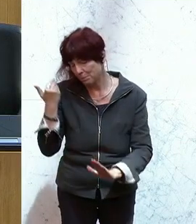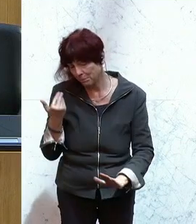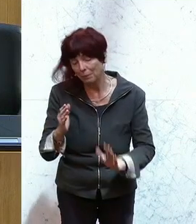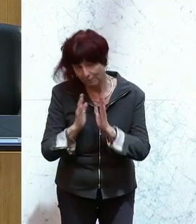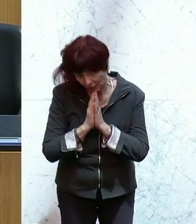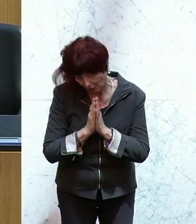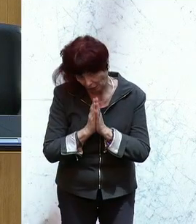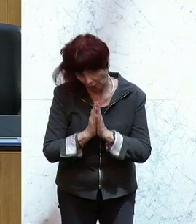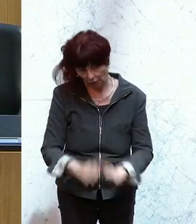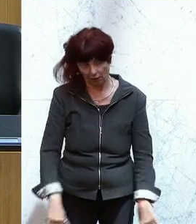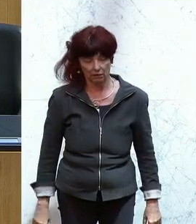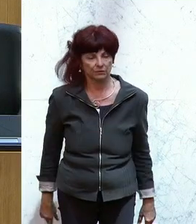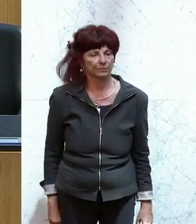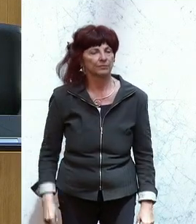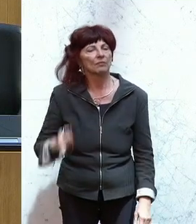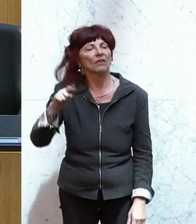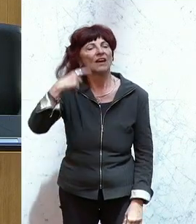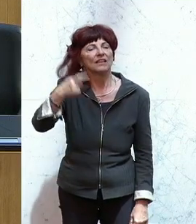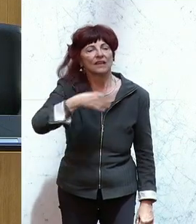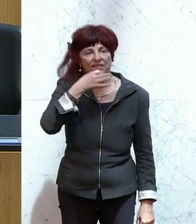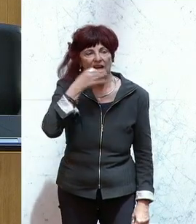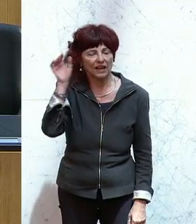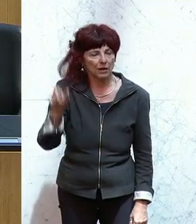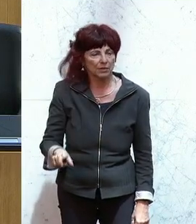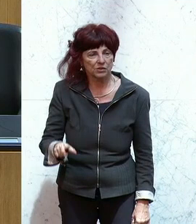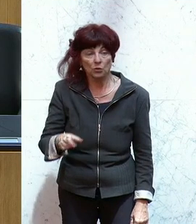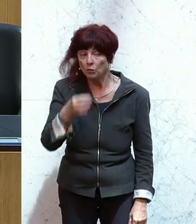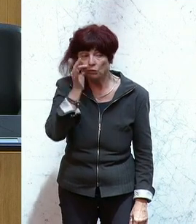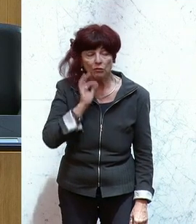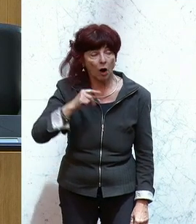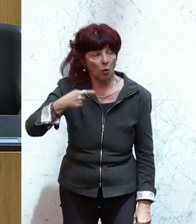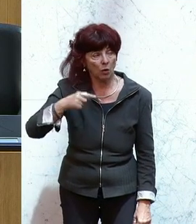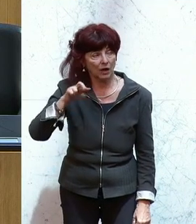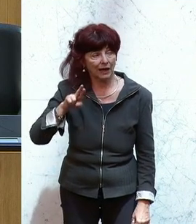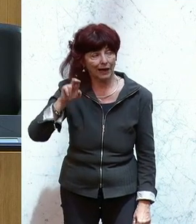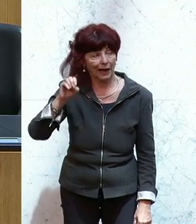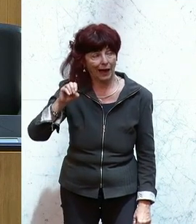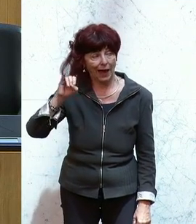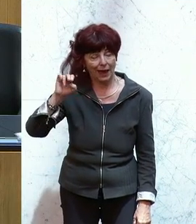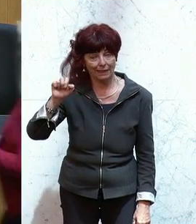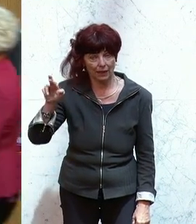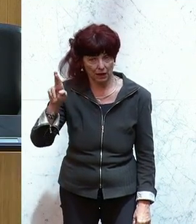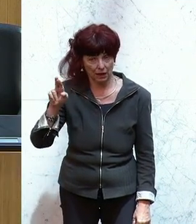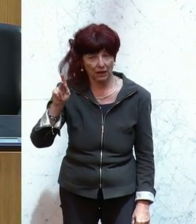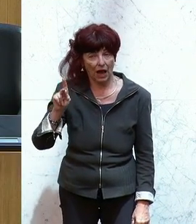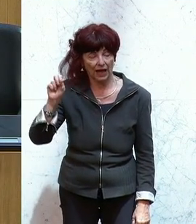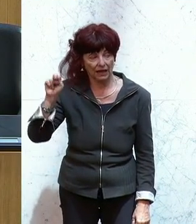Nächste Rednerin ist Karin Greiner von der SPÖ. Sie ist die Rechnungshofsprecherin.